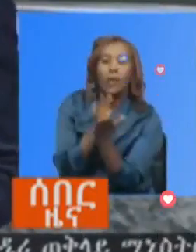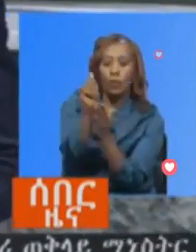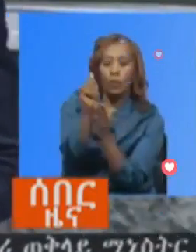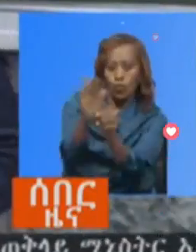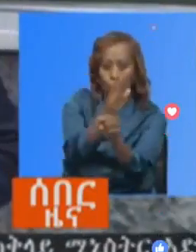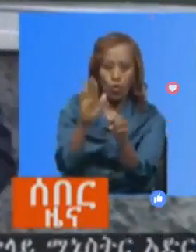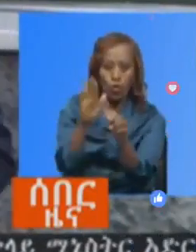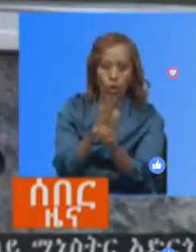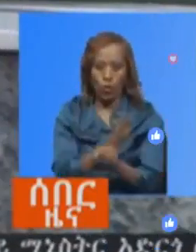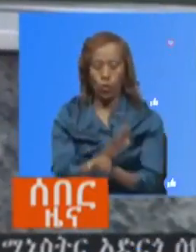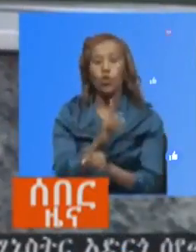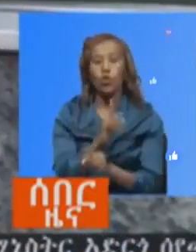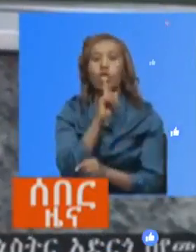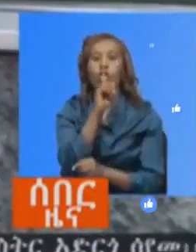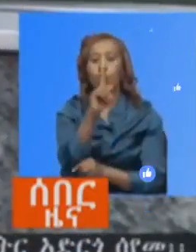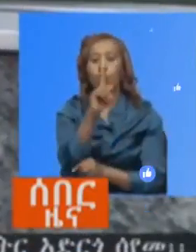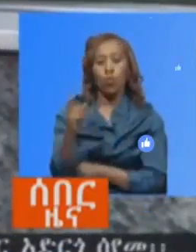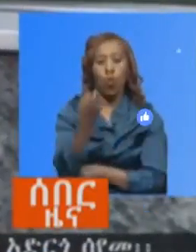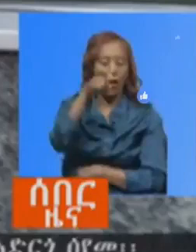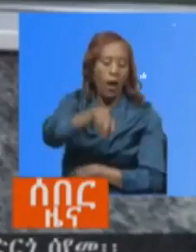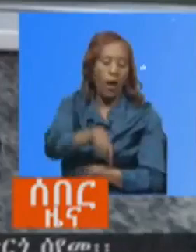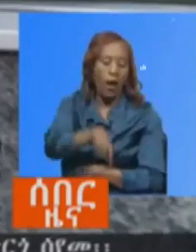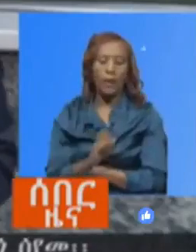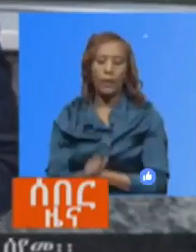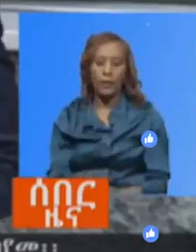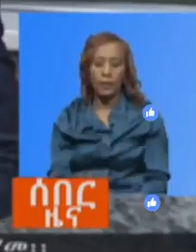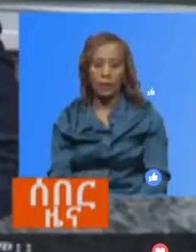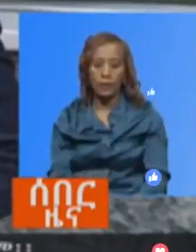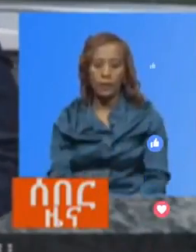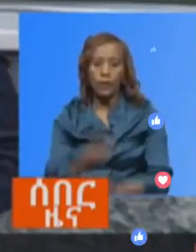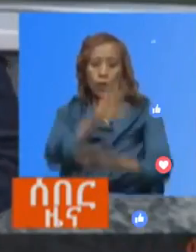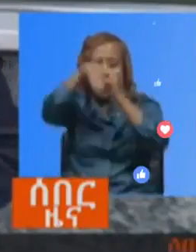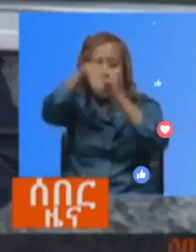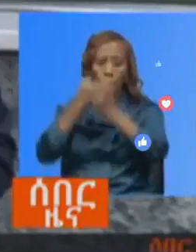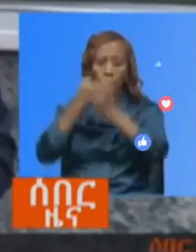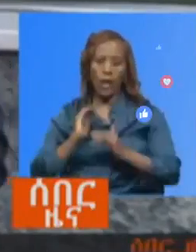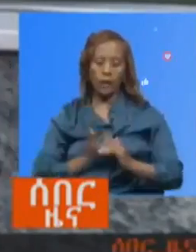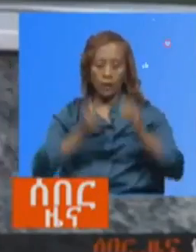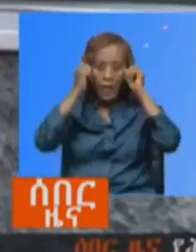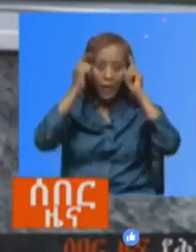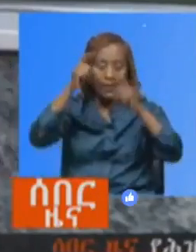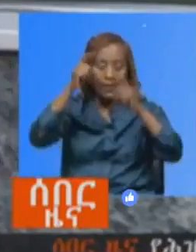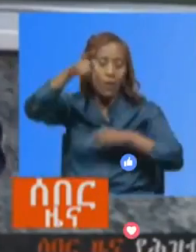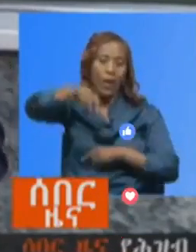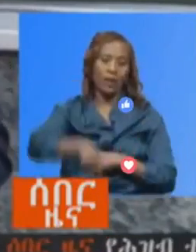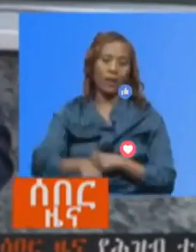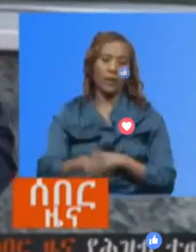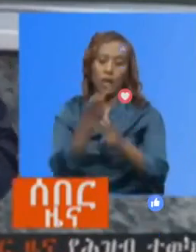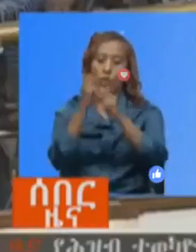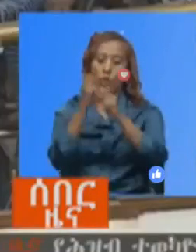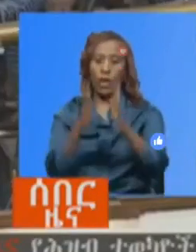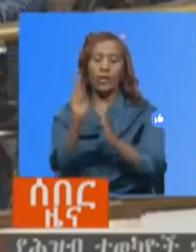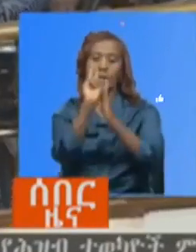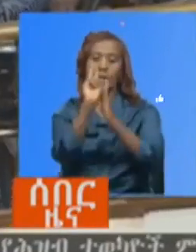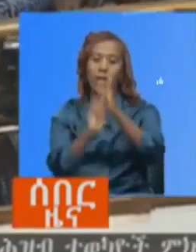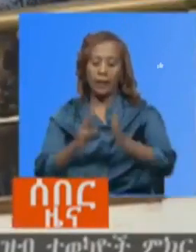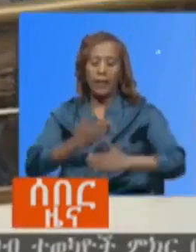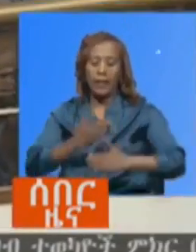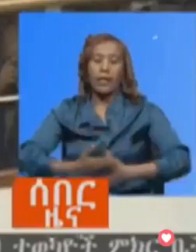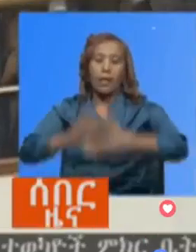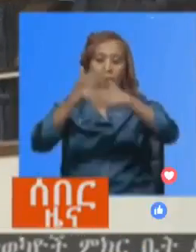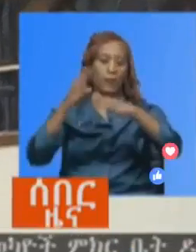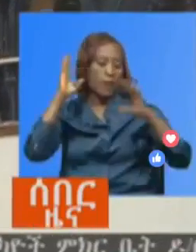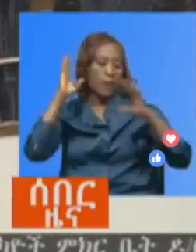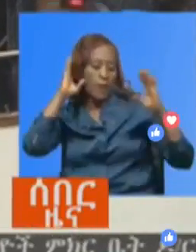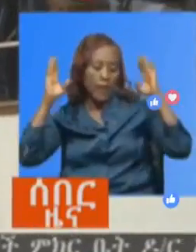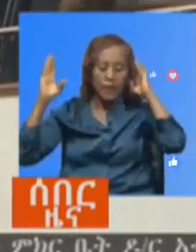በሙሉ እውን መሆን አለበት። ሁላችንም መገንዘብ ያለብን የዴሞክራሲ ስርዓት ግንባታ